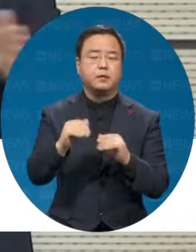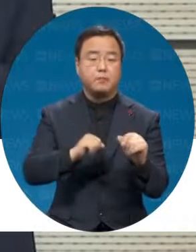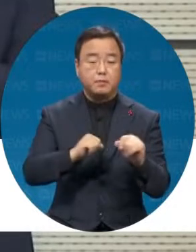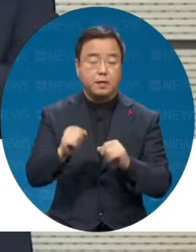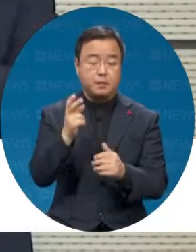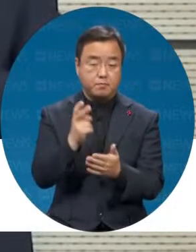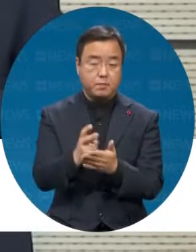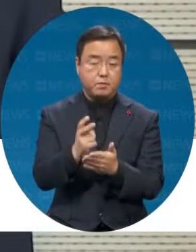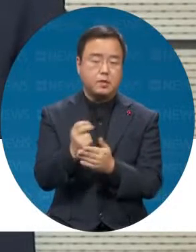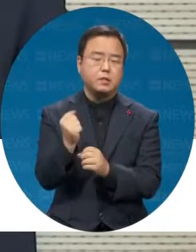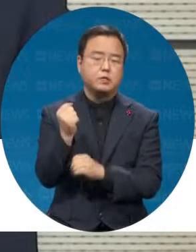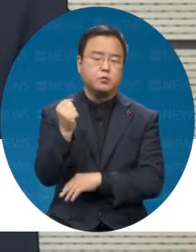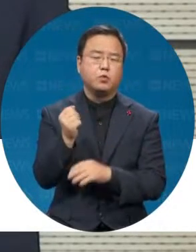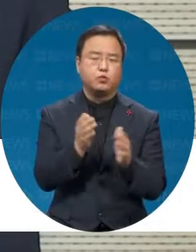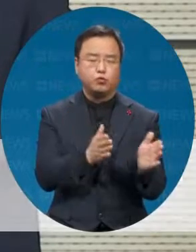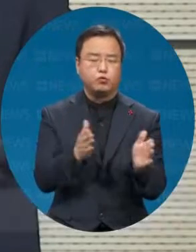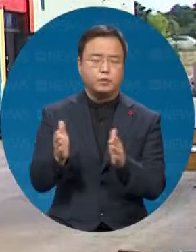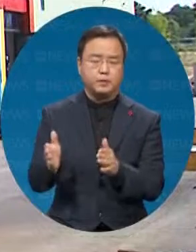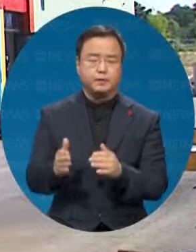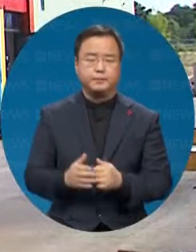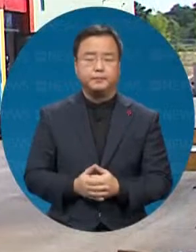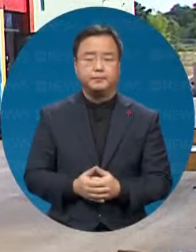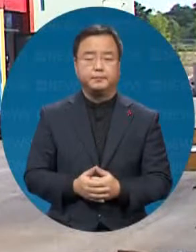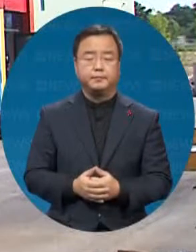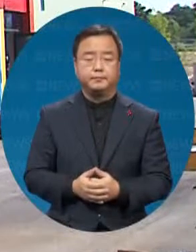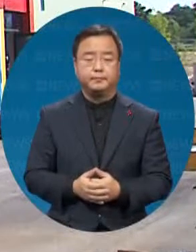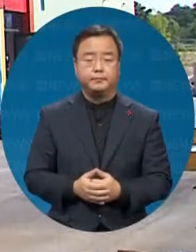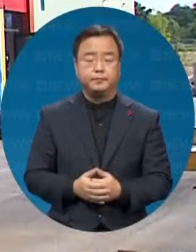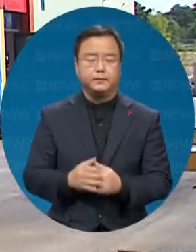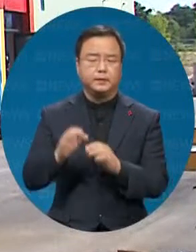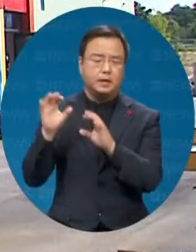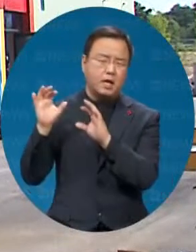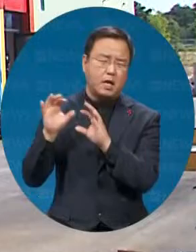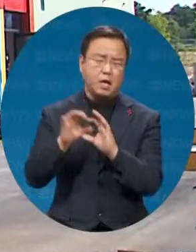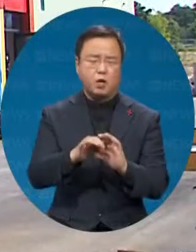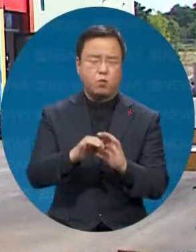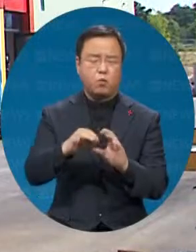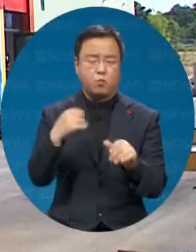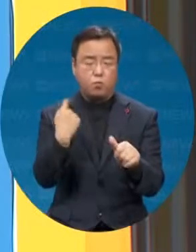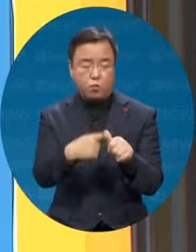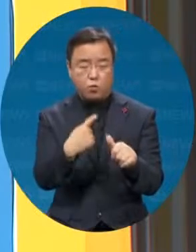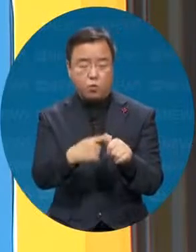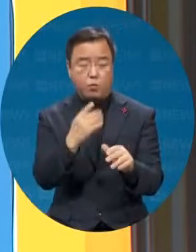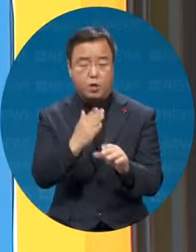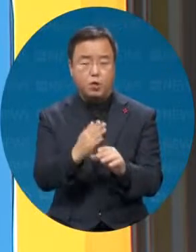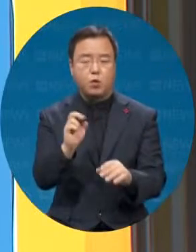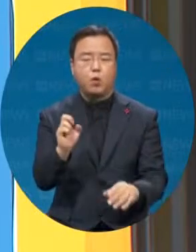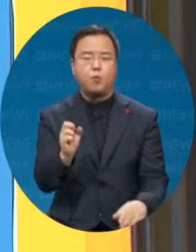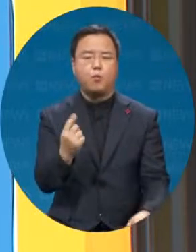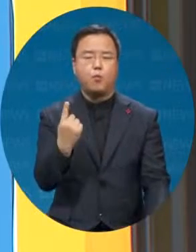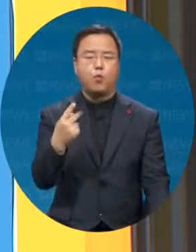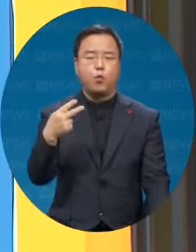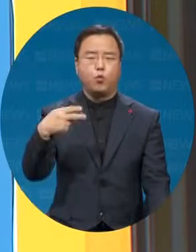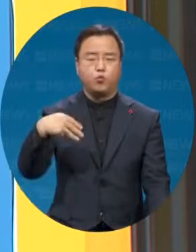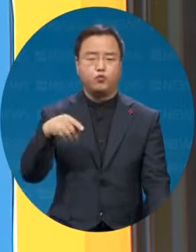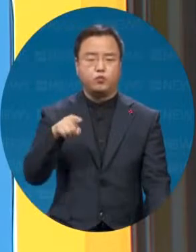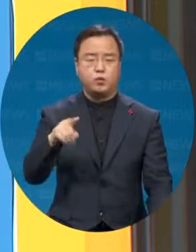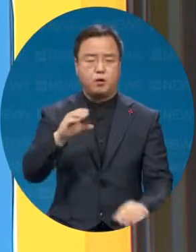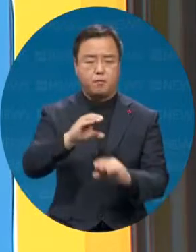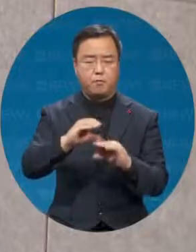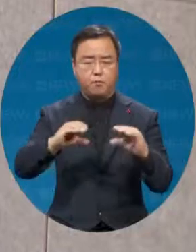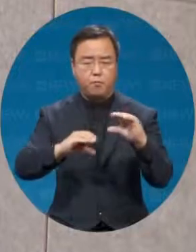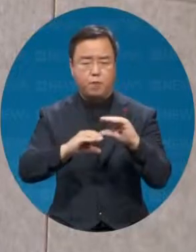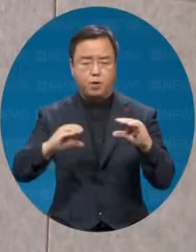기반을 반드시 이제 거치도록. 끊임없이 지적되어 온 모듈러 교사의 안전 문제도 해결하기로